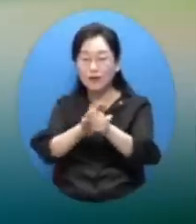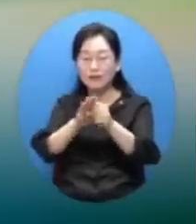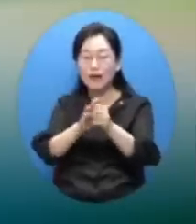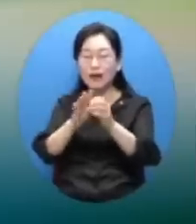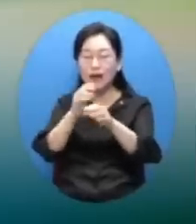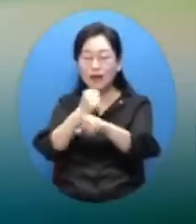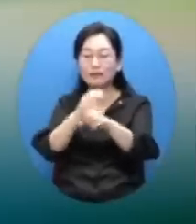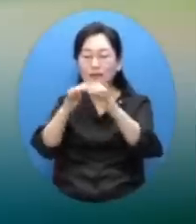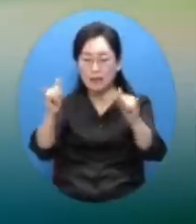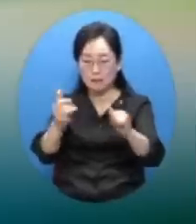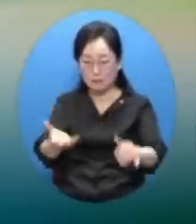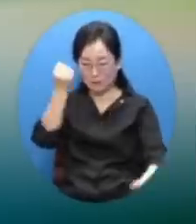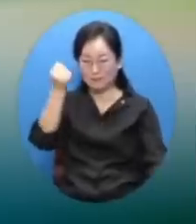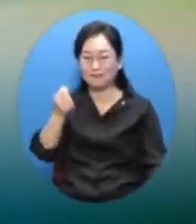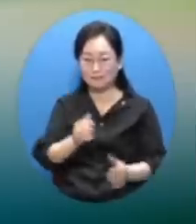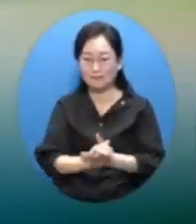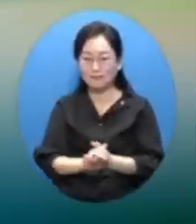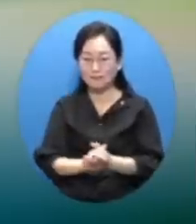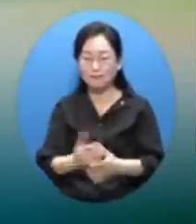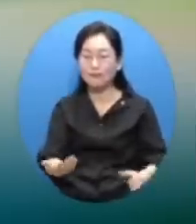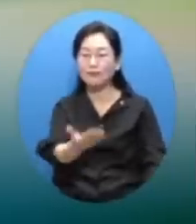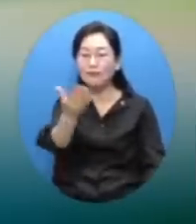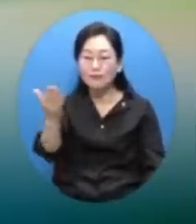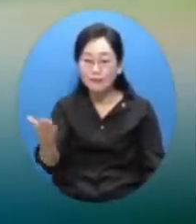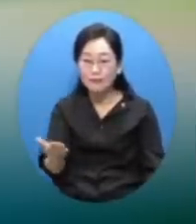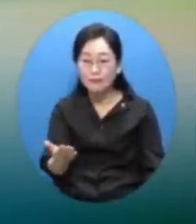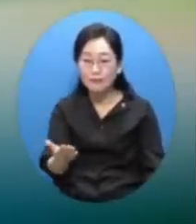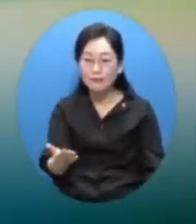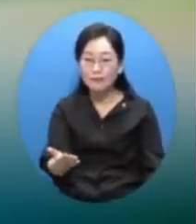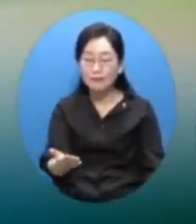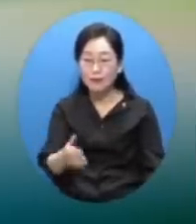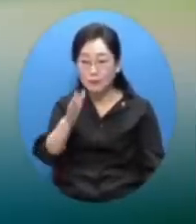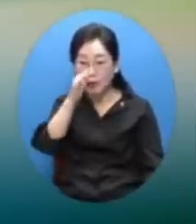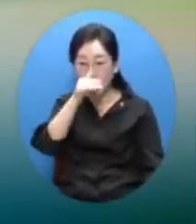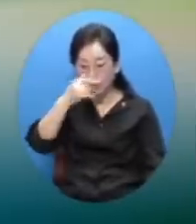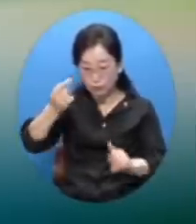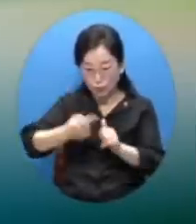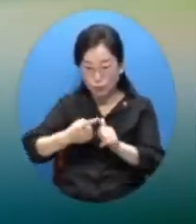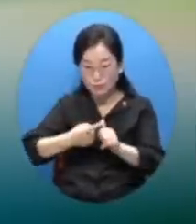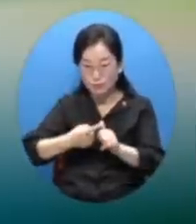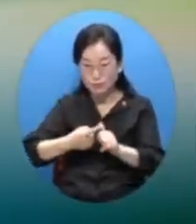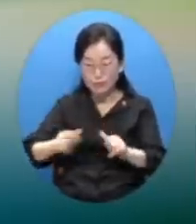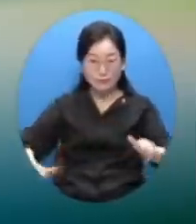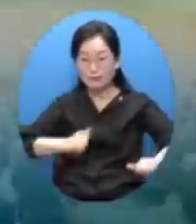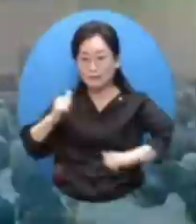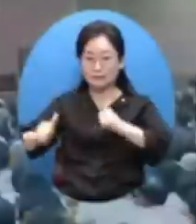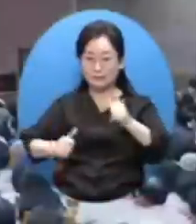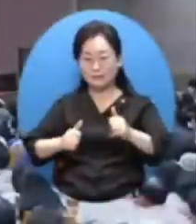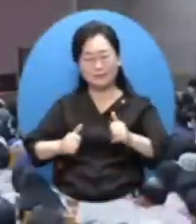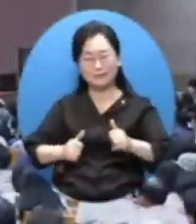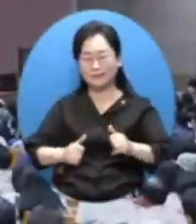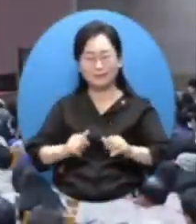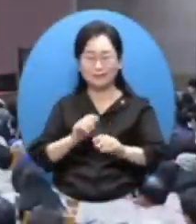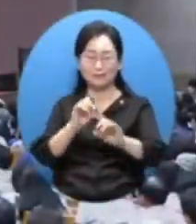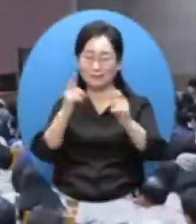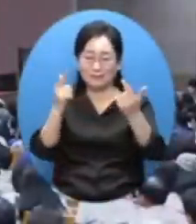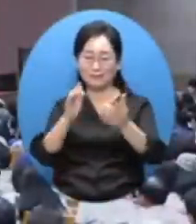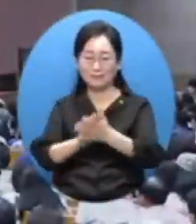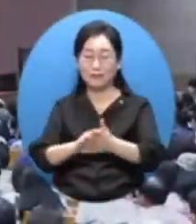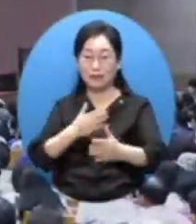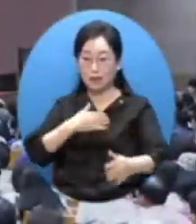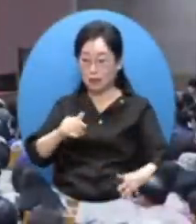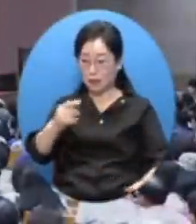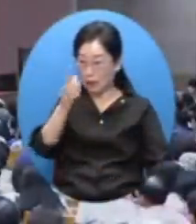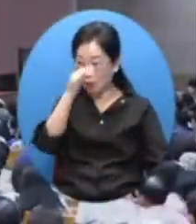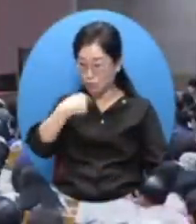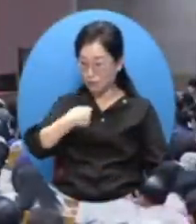있습니다. 여러분, 바보라는 소리를 들으면 분노하는 우리가 아닙니까? 나보러 바보라고